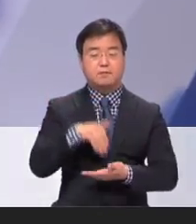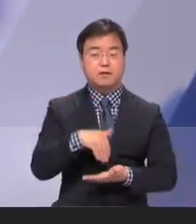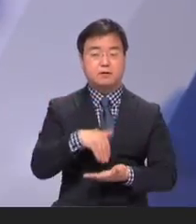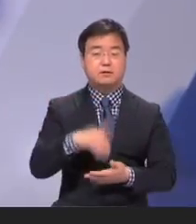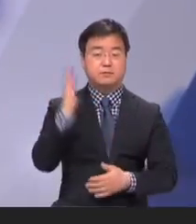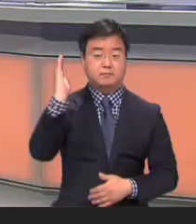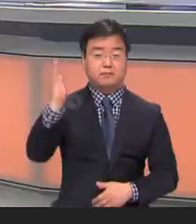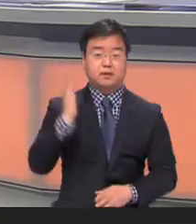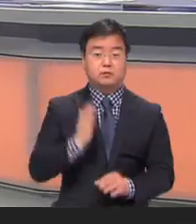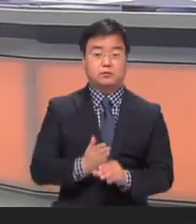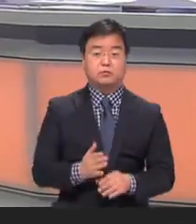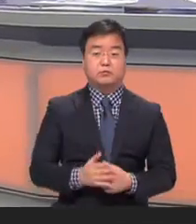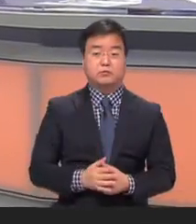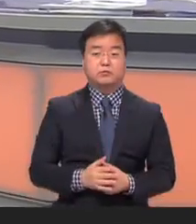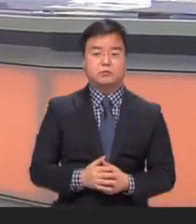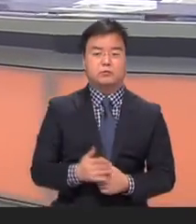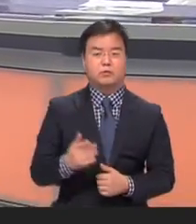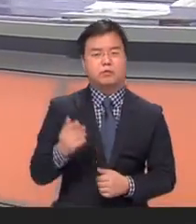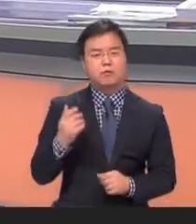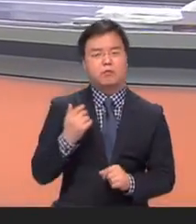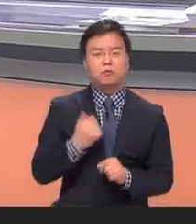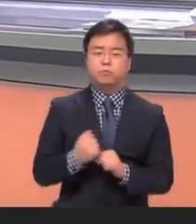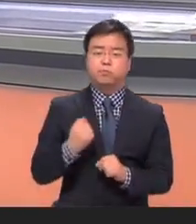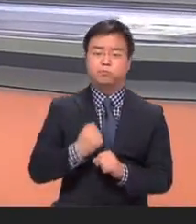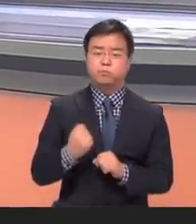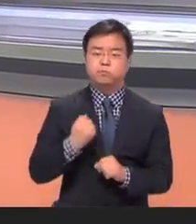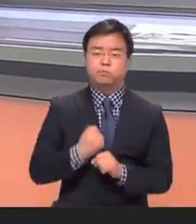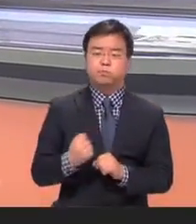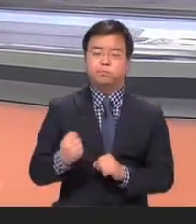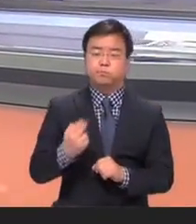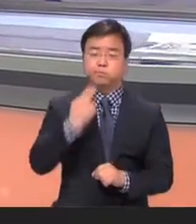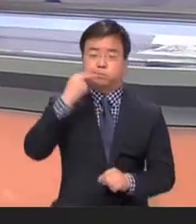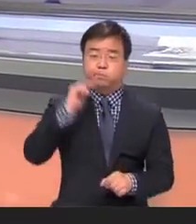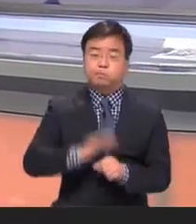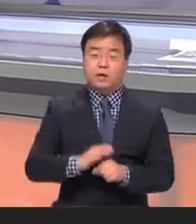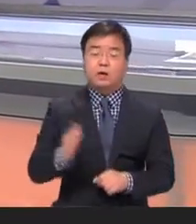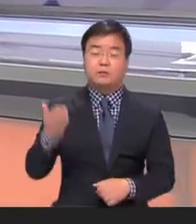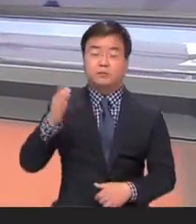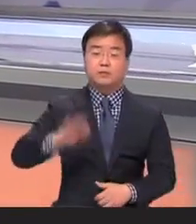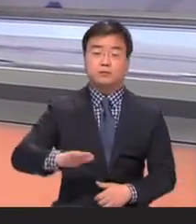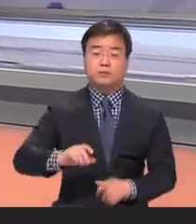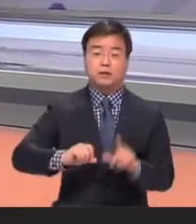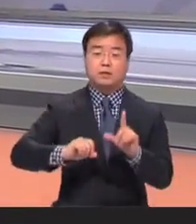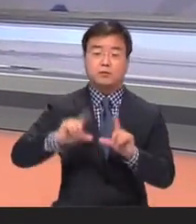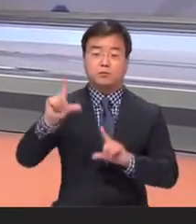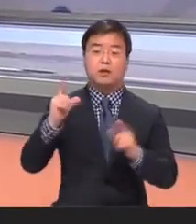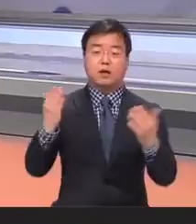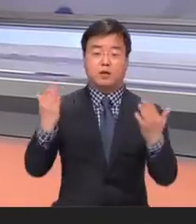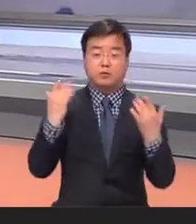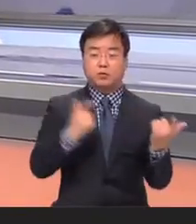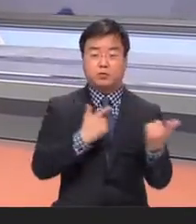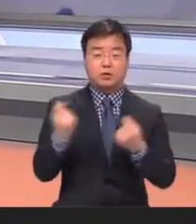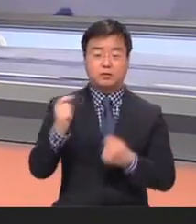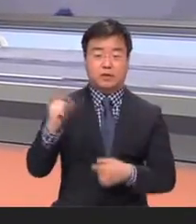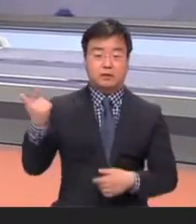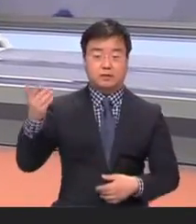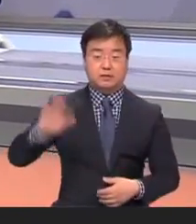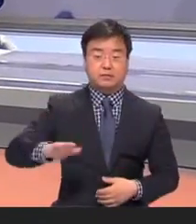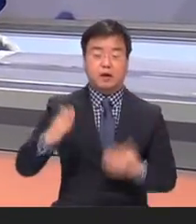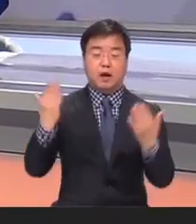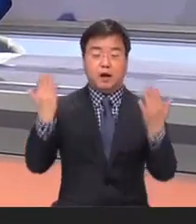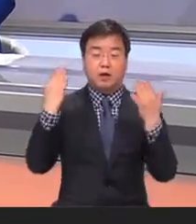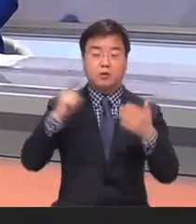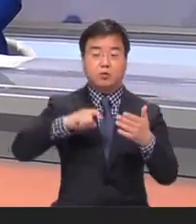있습니다. 좀 황당하고 어이가 없는데 네. 물론 모든 대학들이 매년 그런 건 아닙니다만 네. 이 대학 내 군대